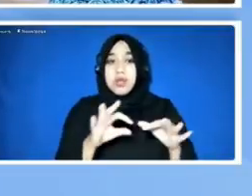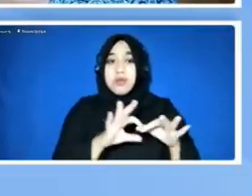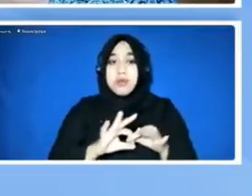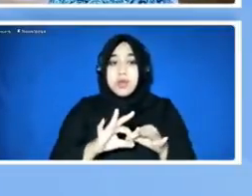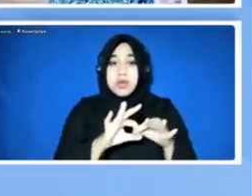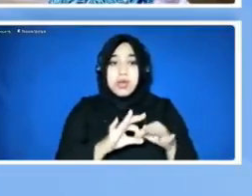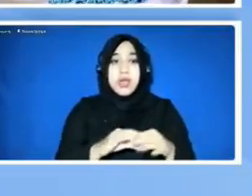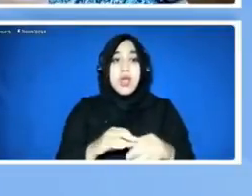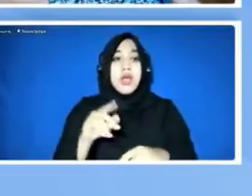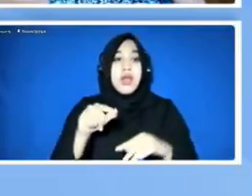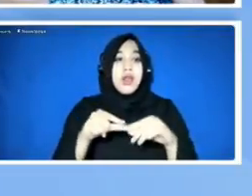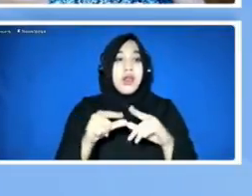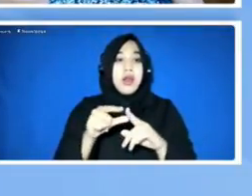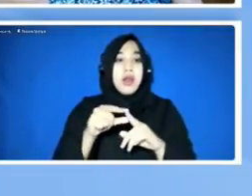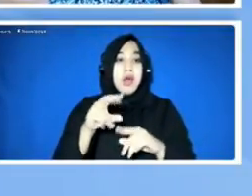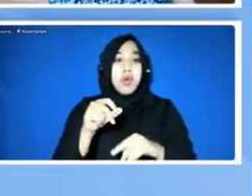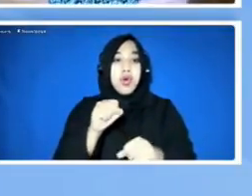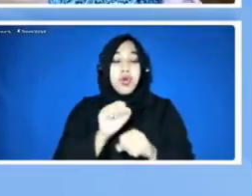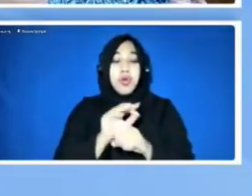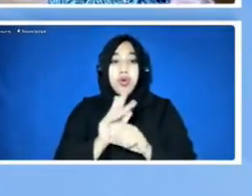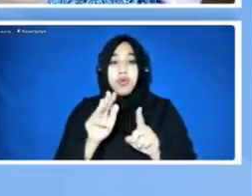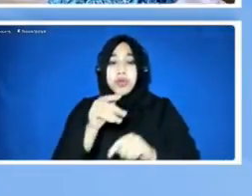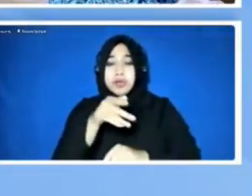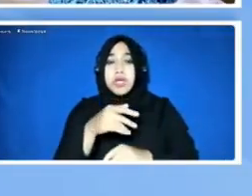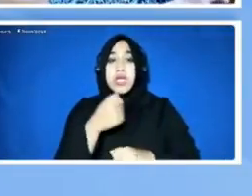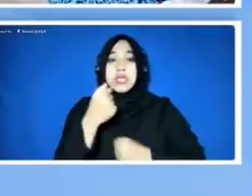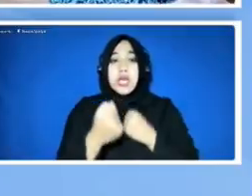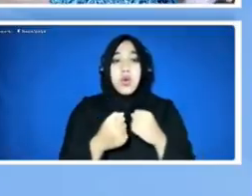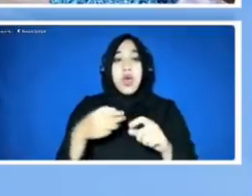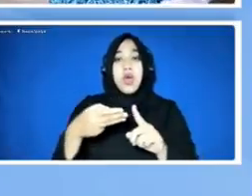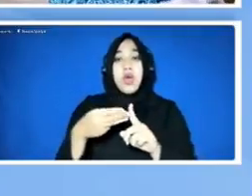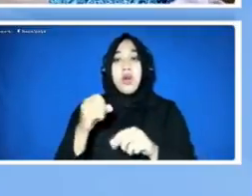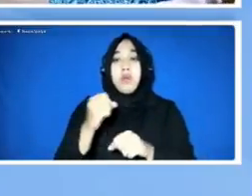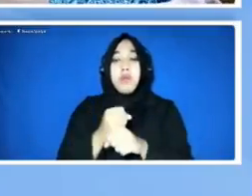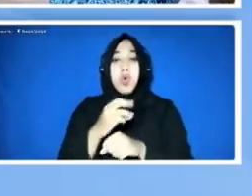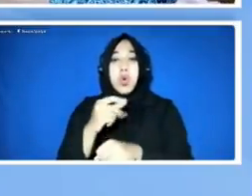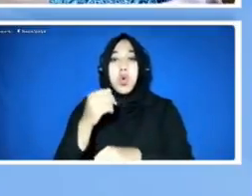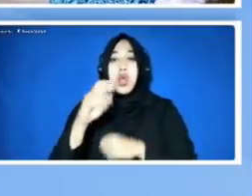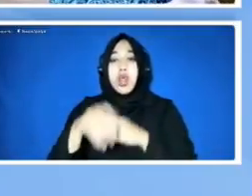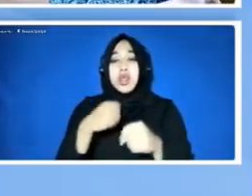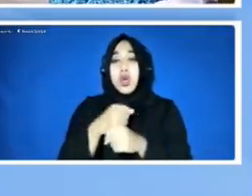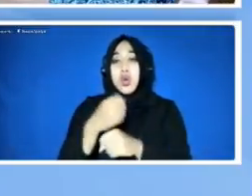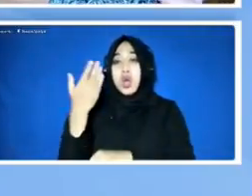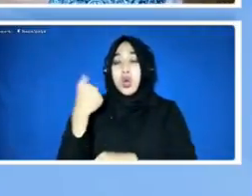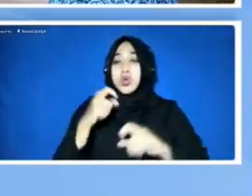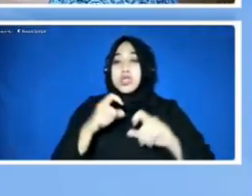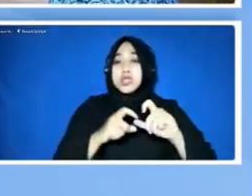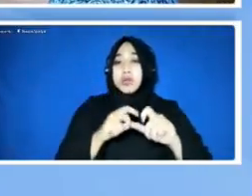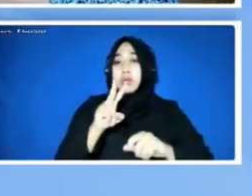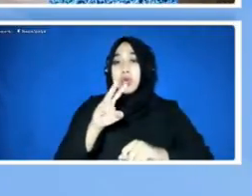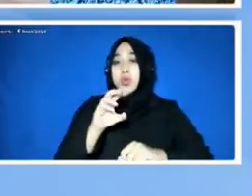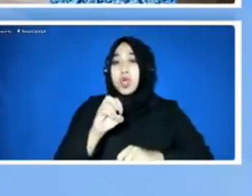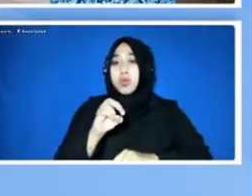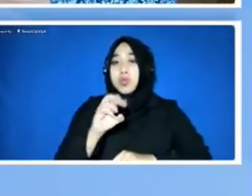Lapor COVID yang kita lakukan di Bogor tahun lalu, September